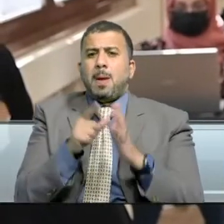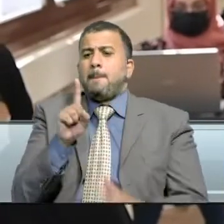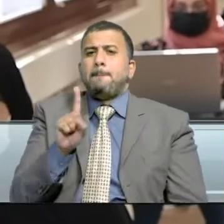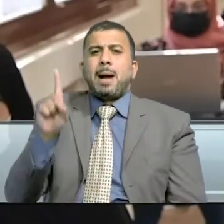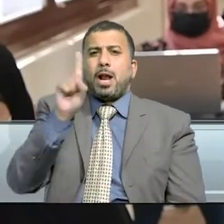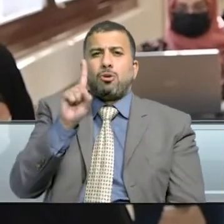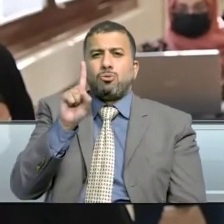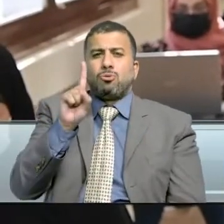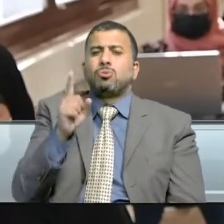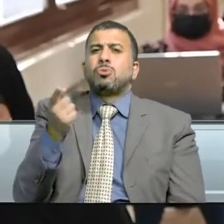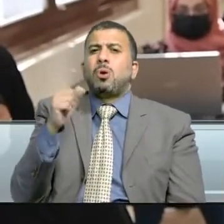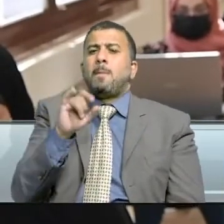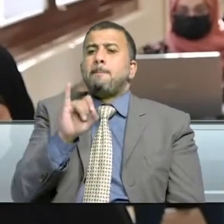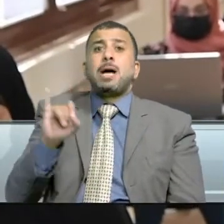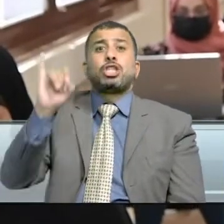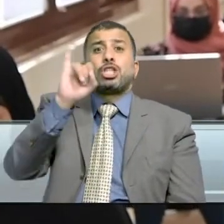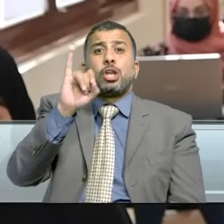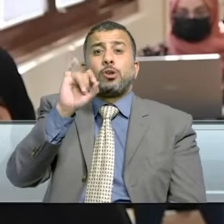البكالوريوس والماجستير والدكتوراه،